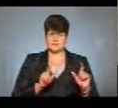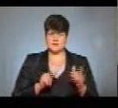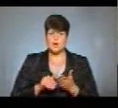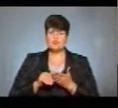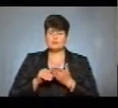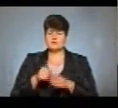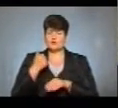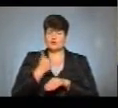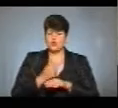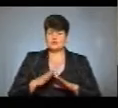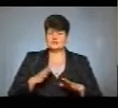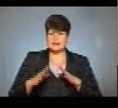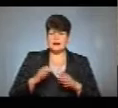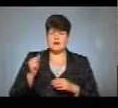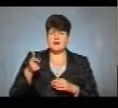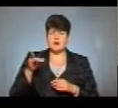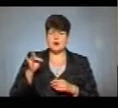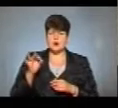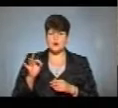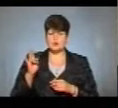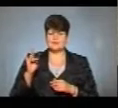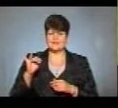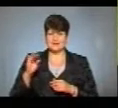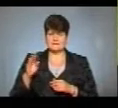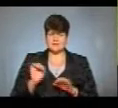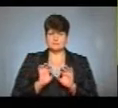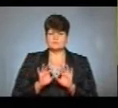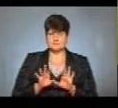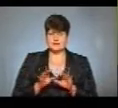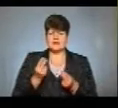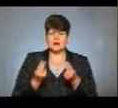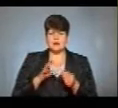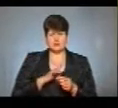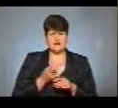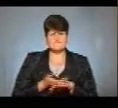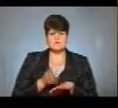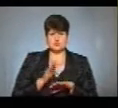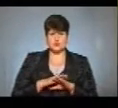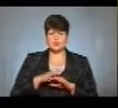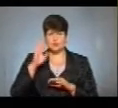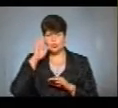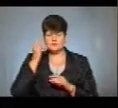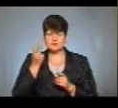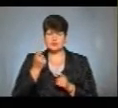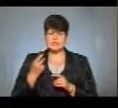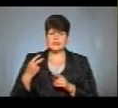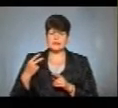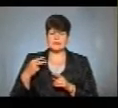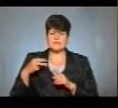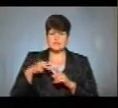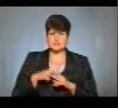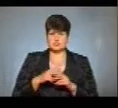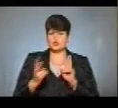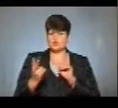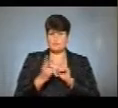Помічник головного тренера «Агрониви» гру команди коментує так. Гра була трошки важкою, бо хлопці трошки навантажилися. Суперник був